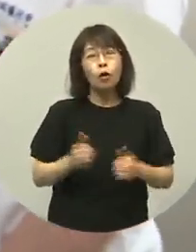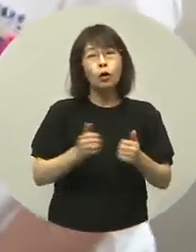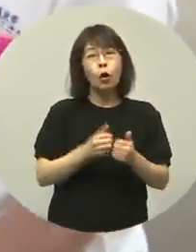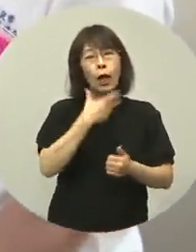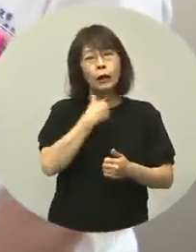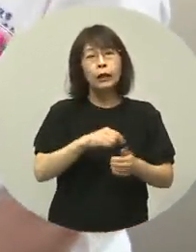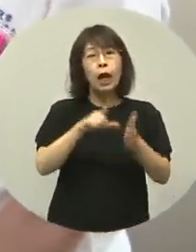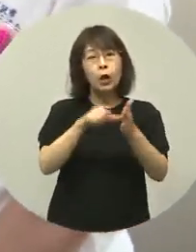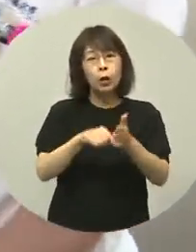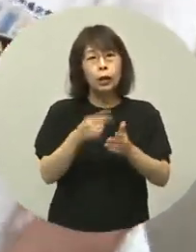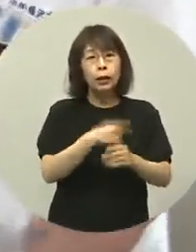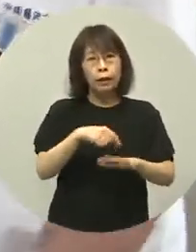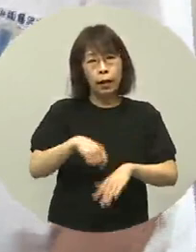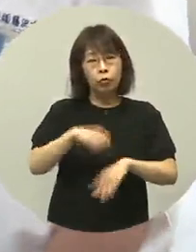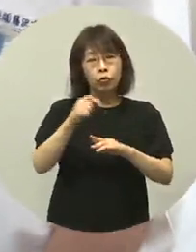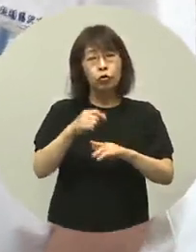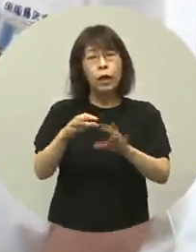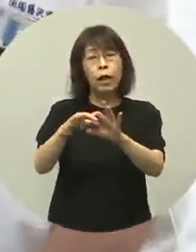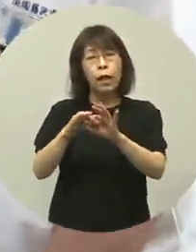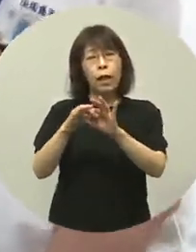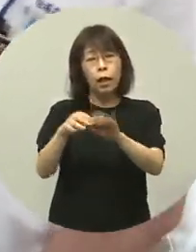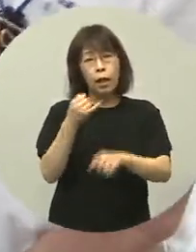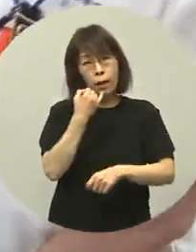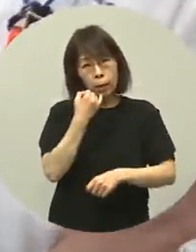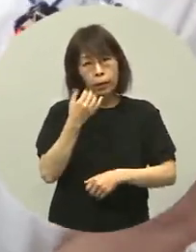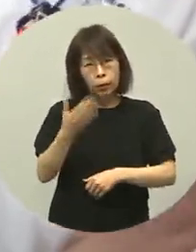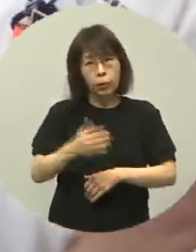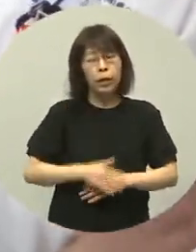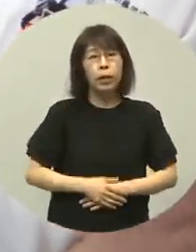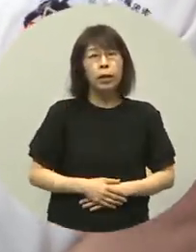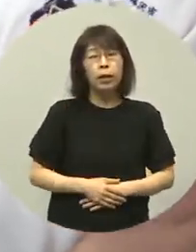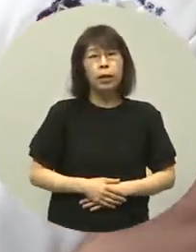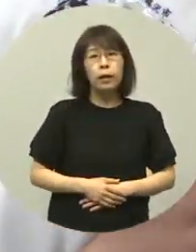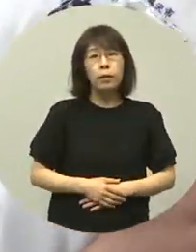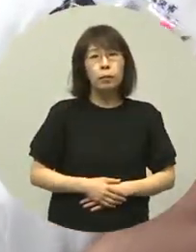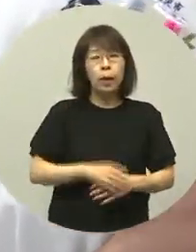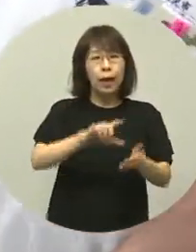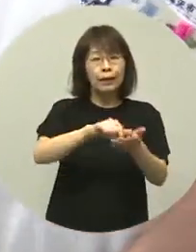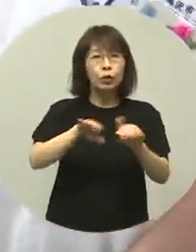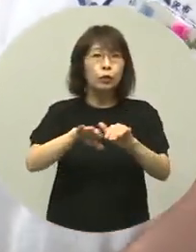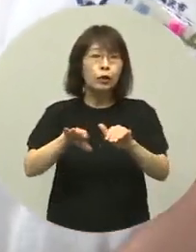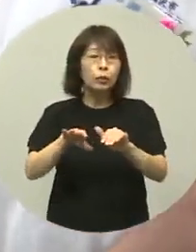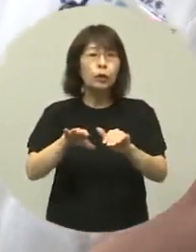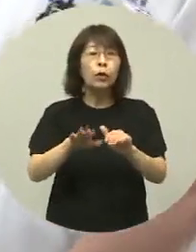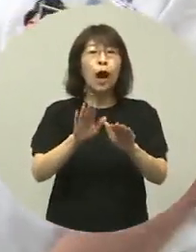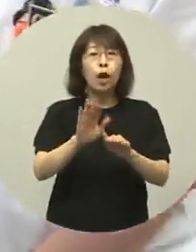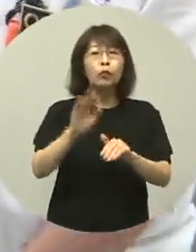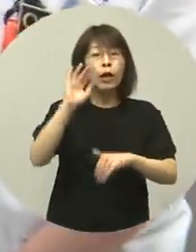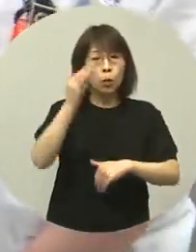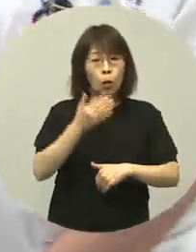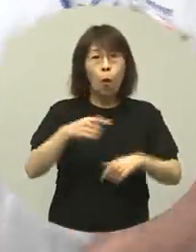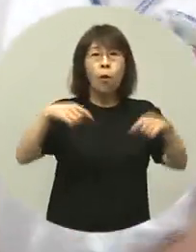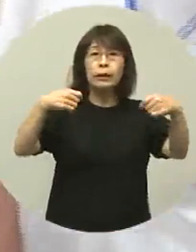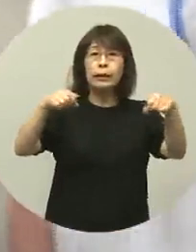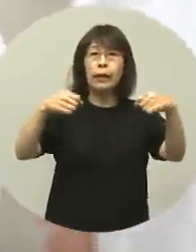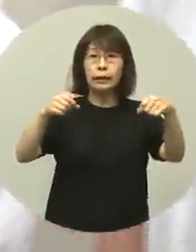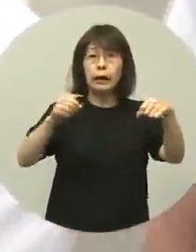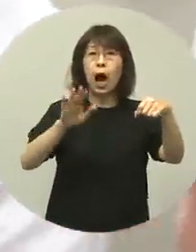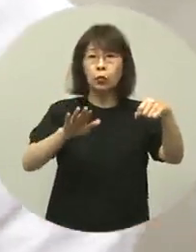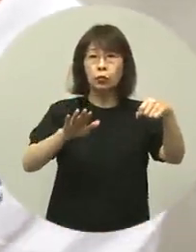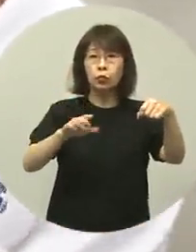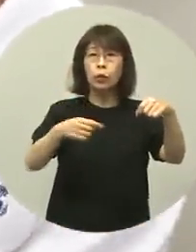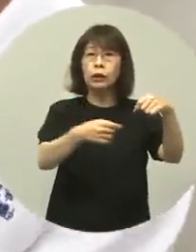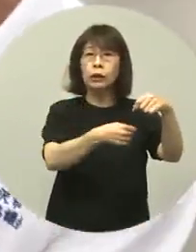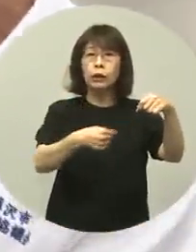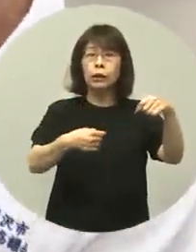ったら気軽に皆さんに連絡することできるんですよね。 は い、そうですね。 一応私たち一応畜生を取ってはいるんですけども、はい、こちらですね、チラシがありまして、こちらの